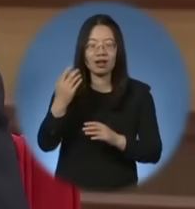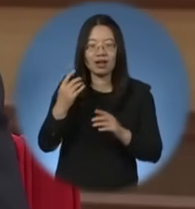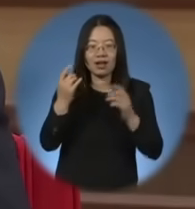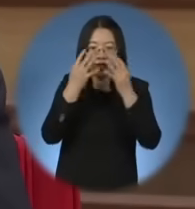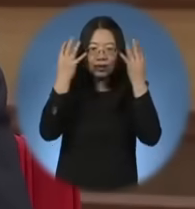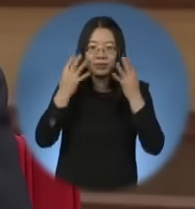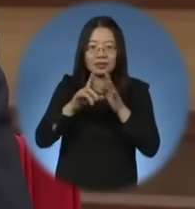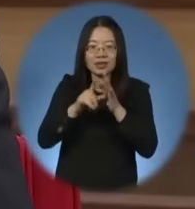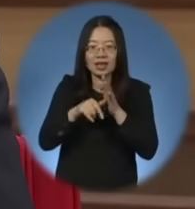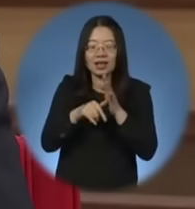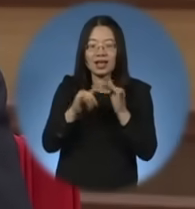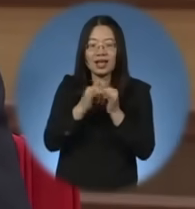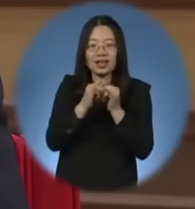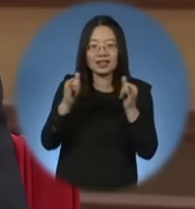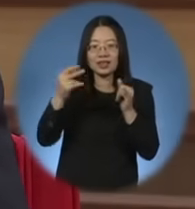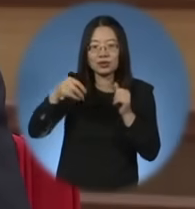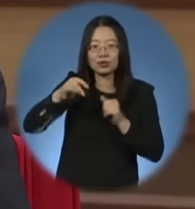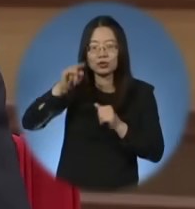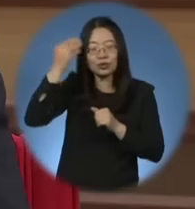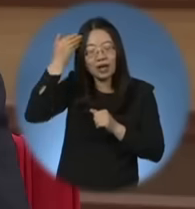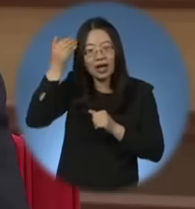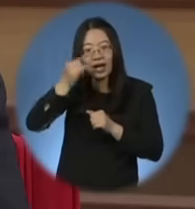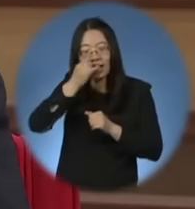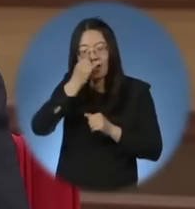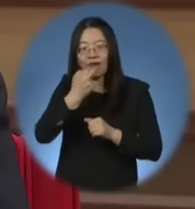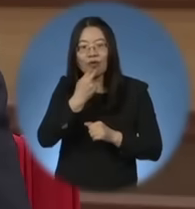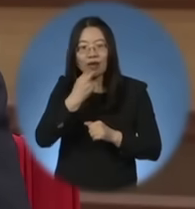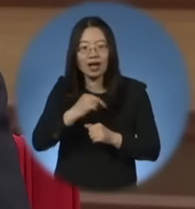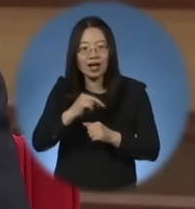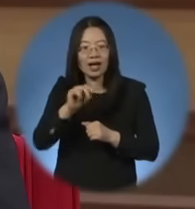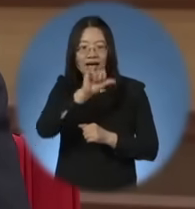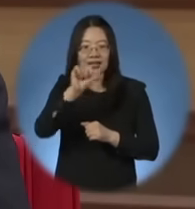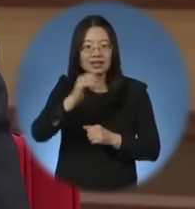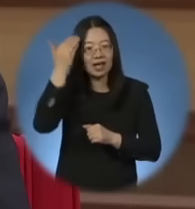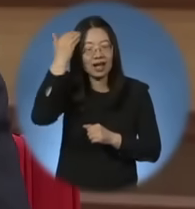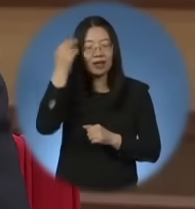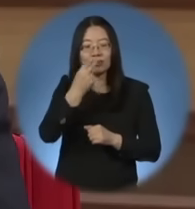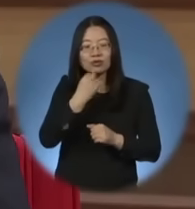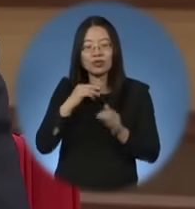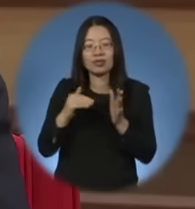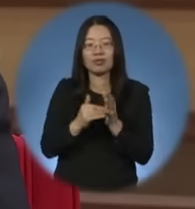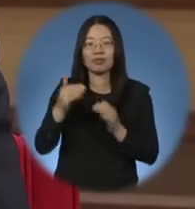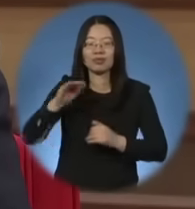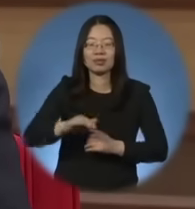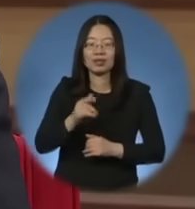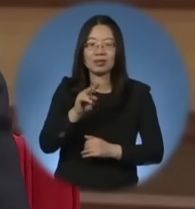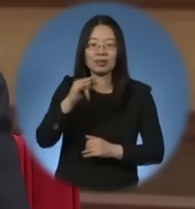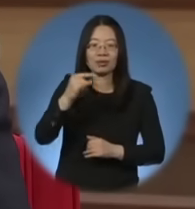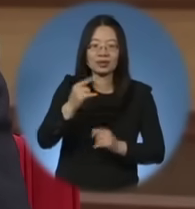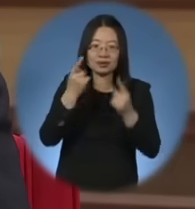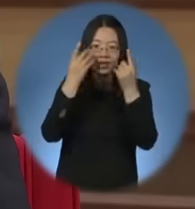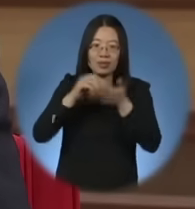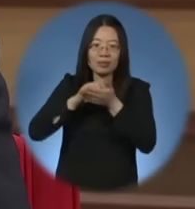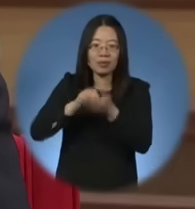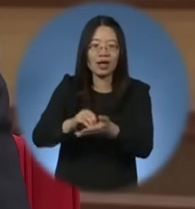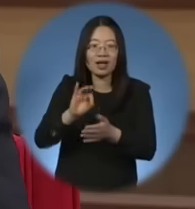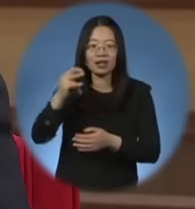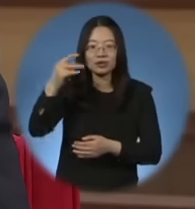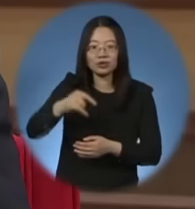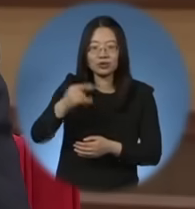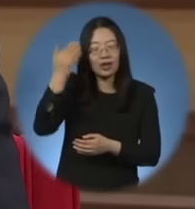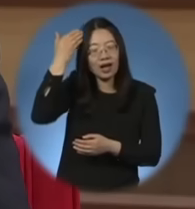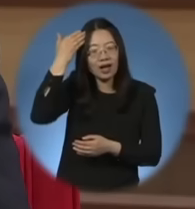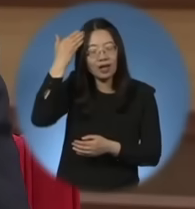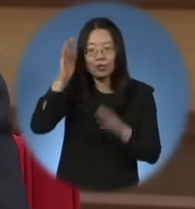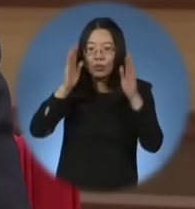학부에 류학 했어요 류학 겸 저 아시아학 두 개 했는데 하버 서 인류학